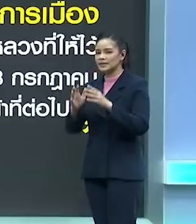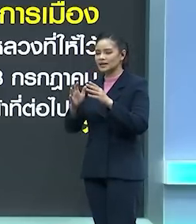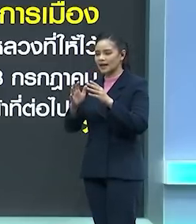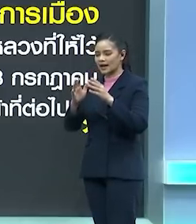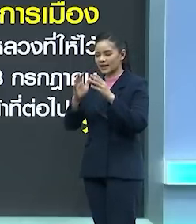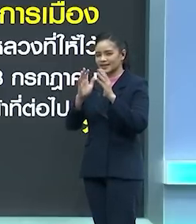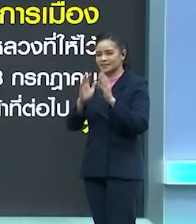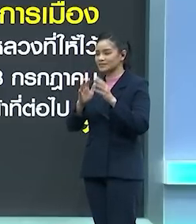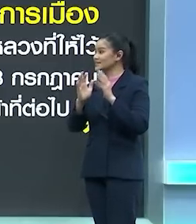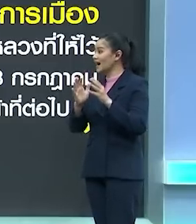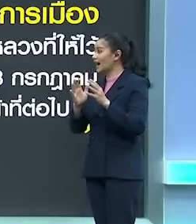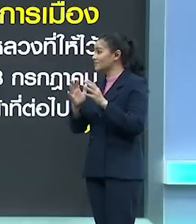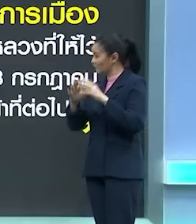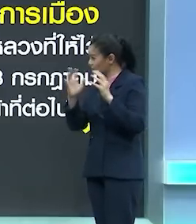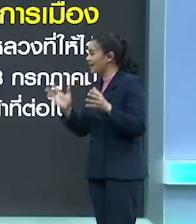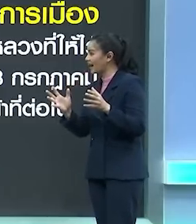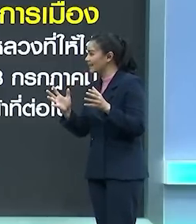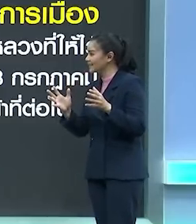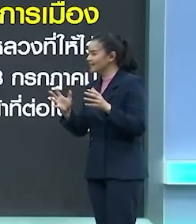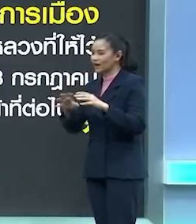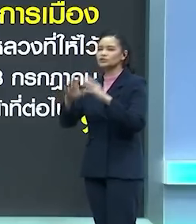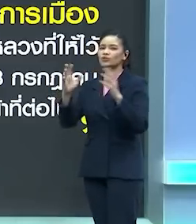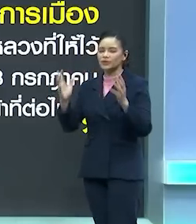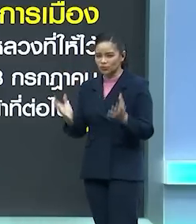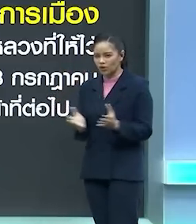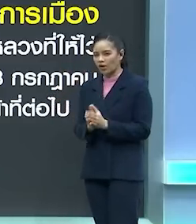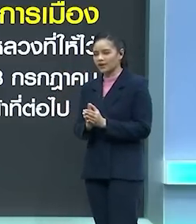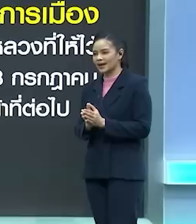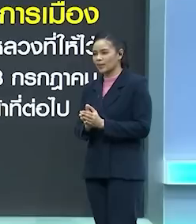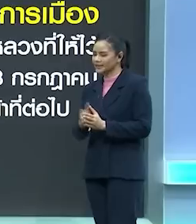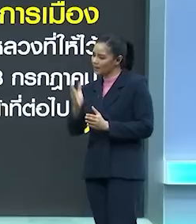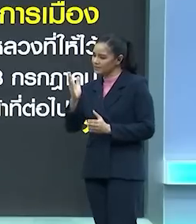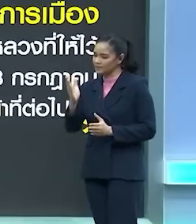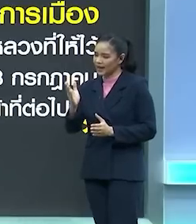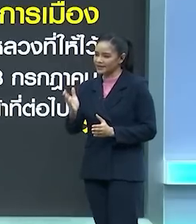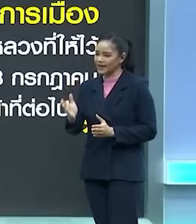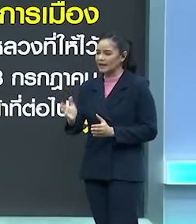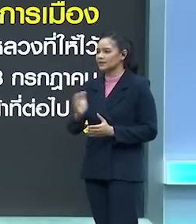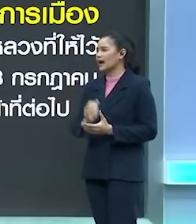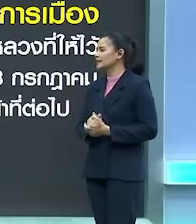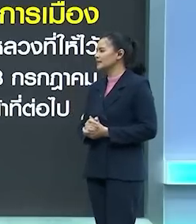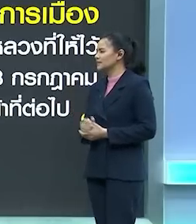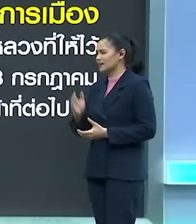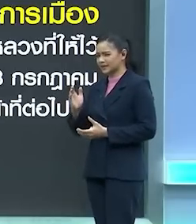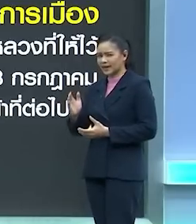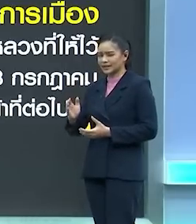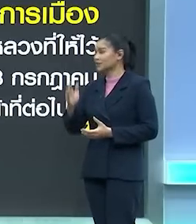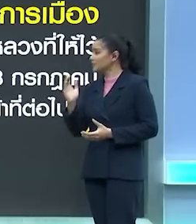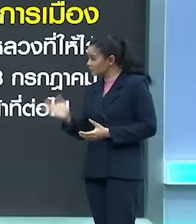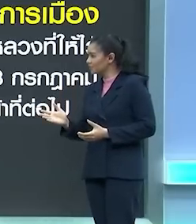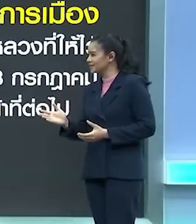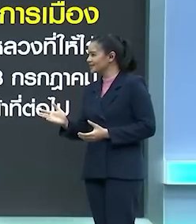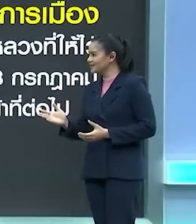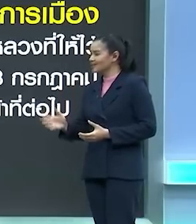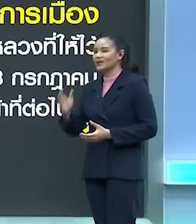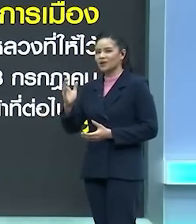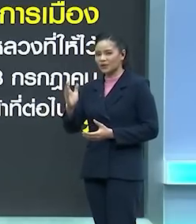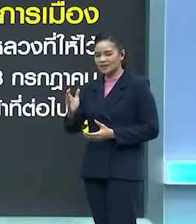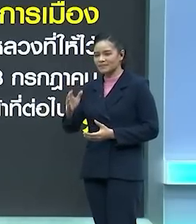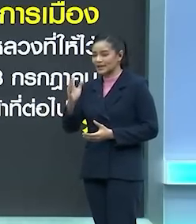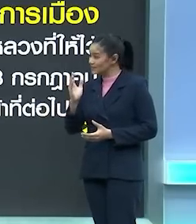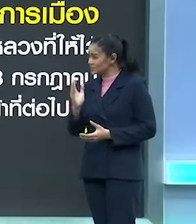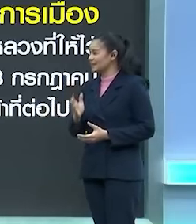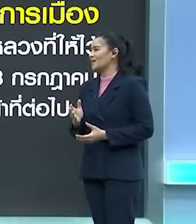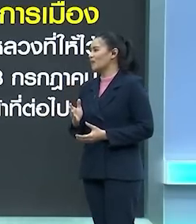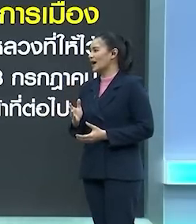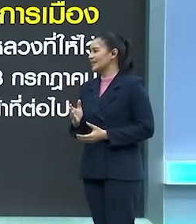รับเพราะมีคณะกรรมาธิการฝ่ายกฎหมายเขาตรวจดูก่อนแล้วไงว่าถ้ามีการแก้ไขร่างนี้เนี่ยมันขาดกับรัฐธรรมนูญก็